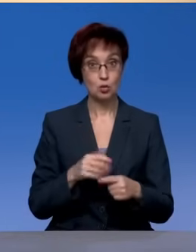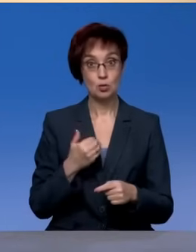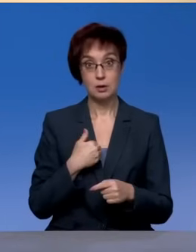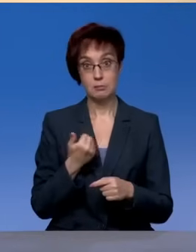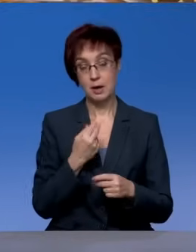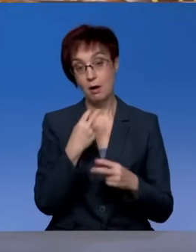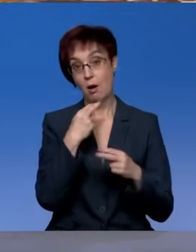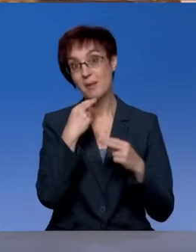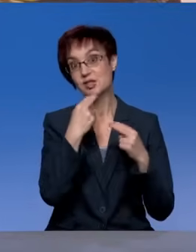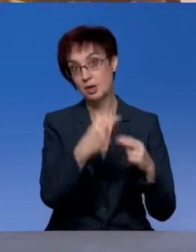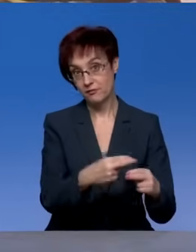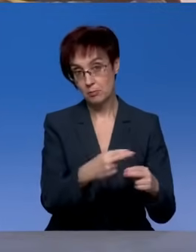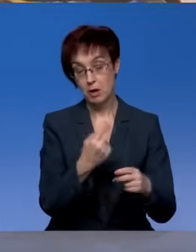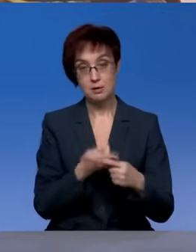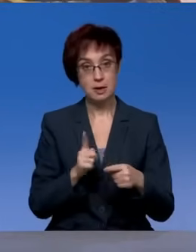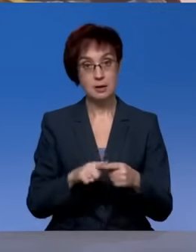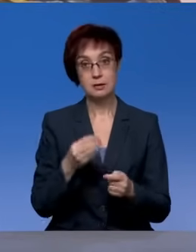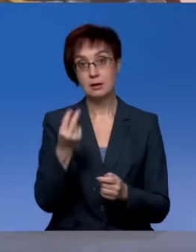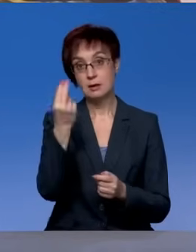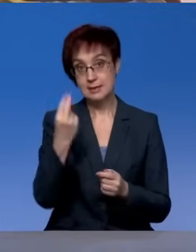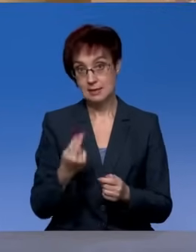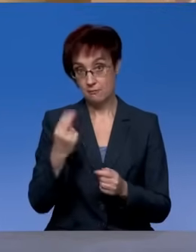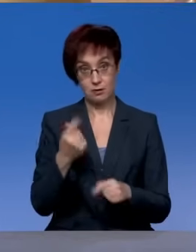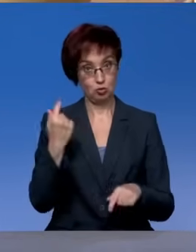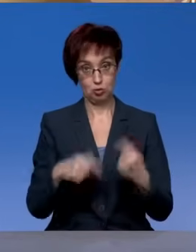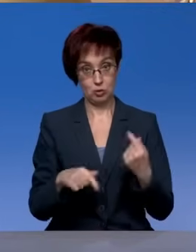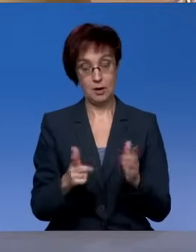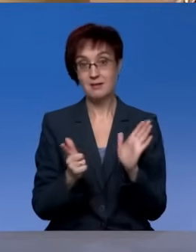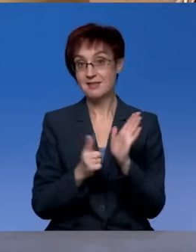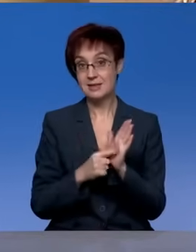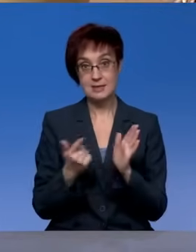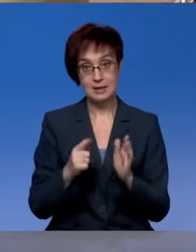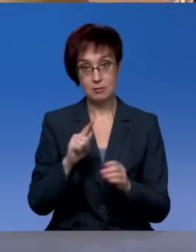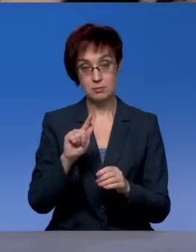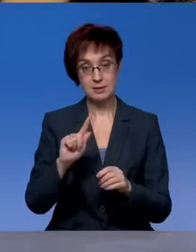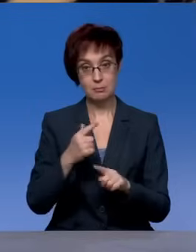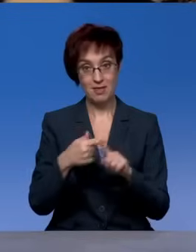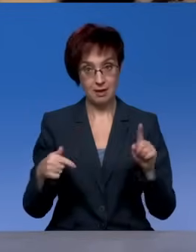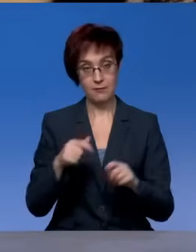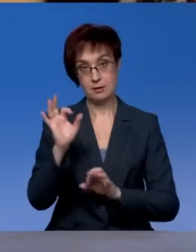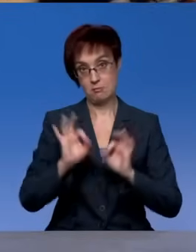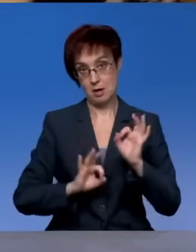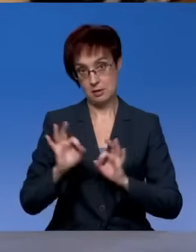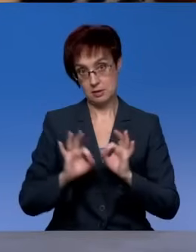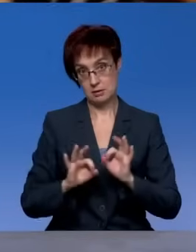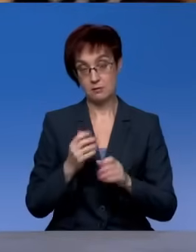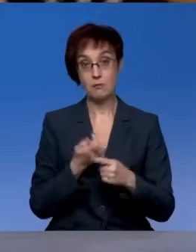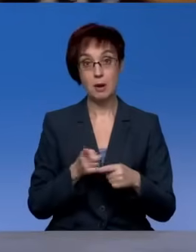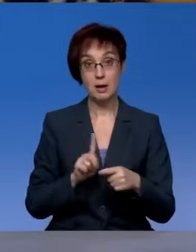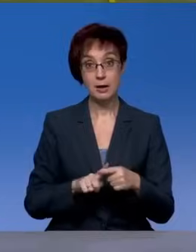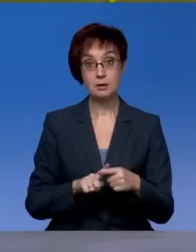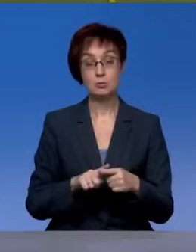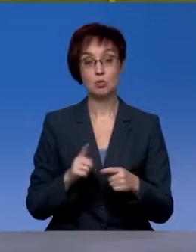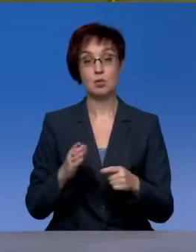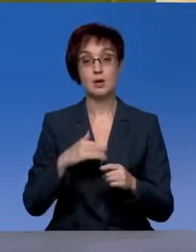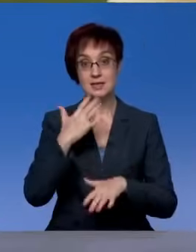это совершенно другая цифра. И она не 7,5%, как мы все с вами знаем. Поэтому смешивать одно